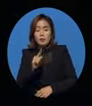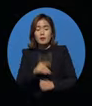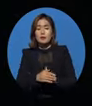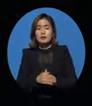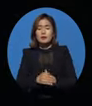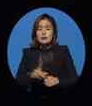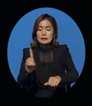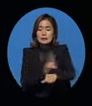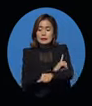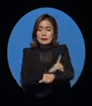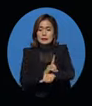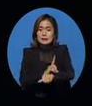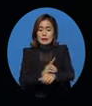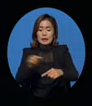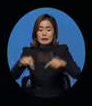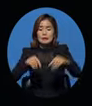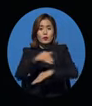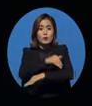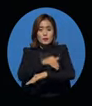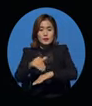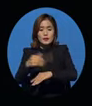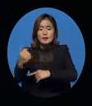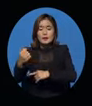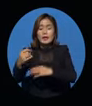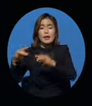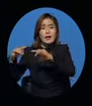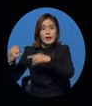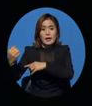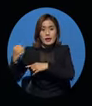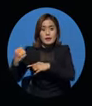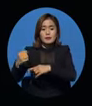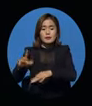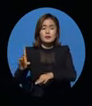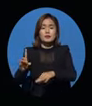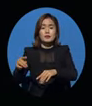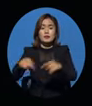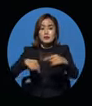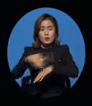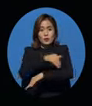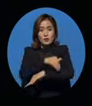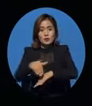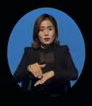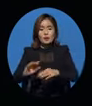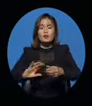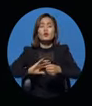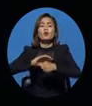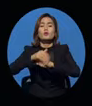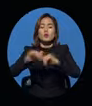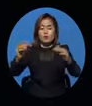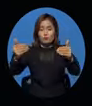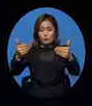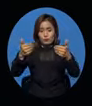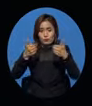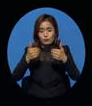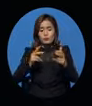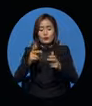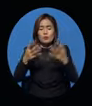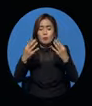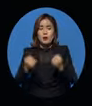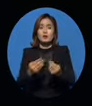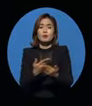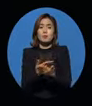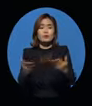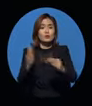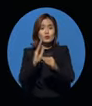디지털 1 어 에너지 뉴딜 지역 뉴딜 해서 지금 전 세계가 주목할 그런 사업들을 벌리고